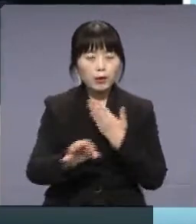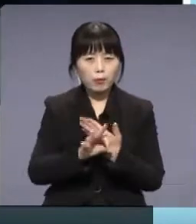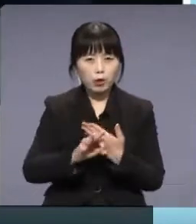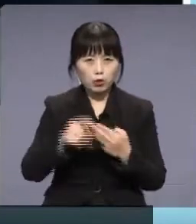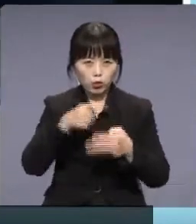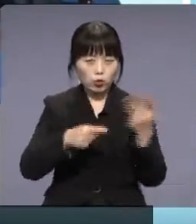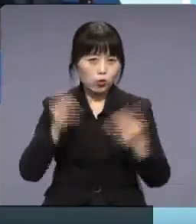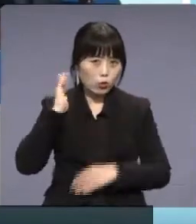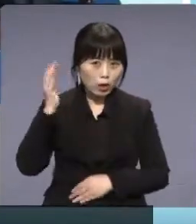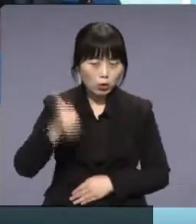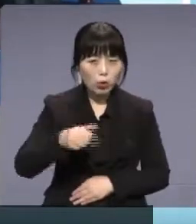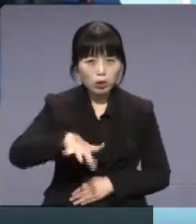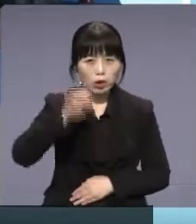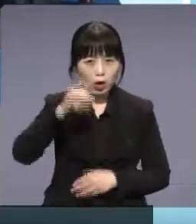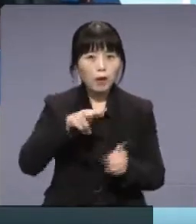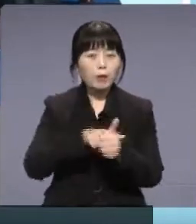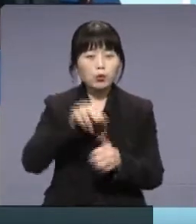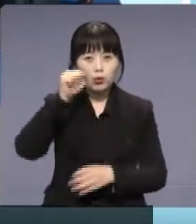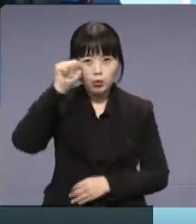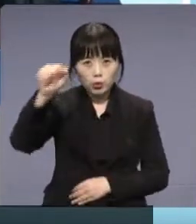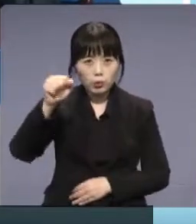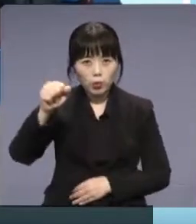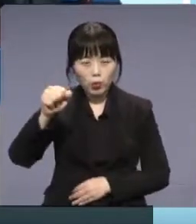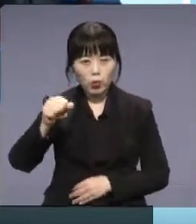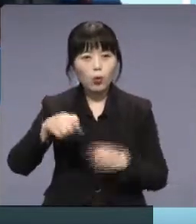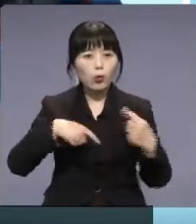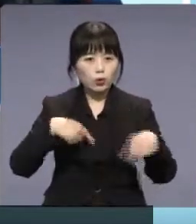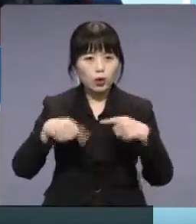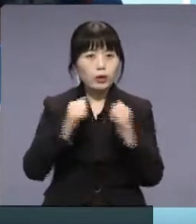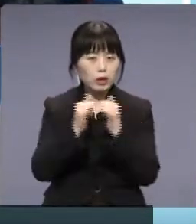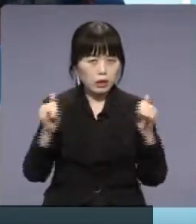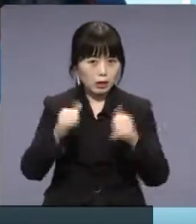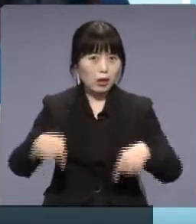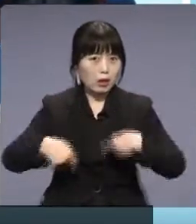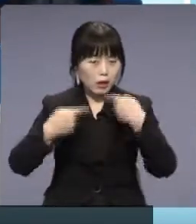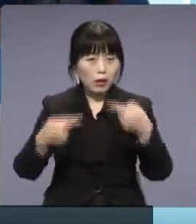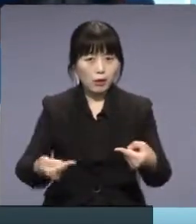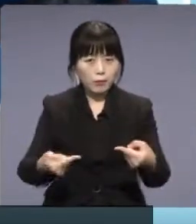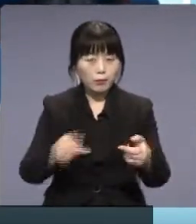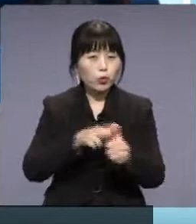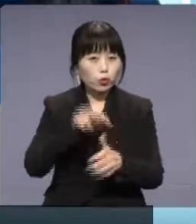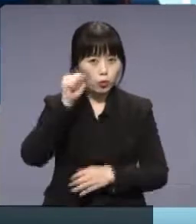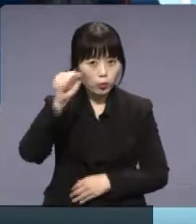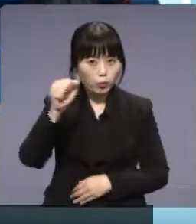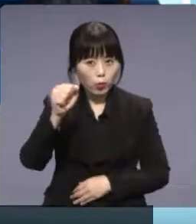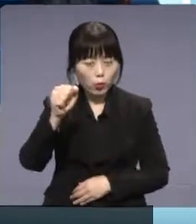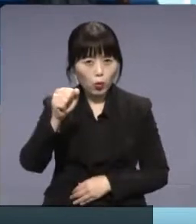윤석열 대통령이 처음에 후보로 정치인으로 이제 나서서 이제 후보로 이제